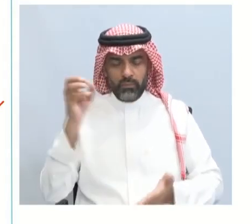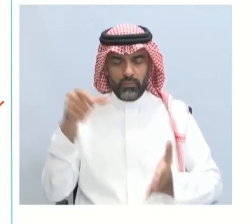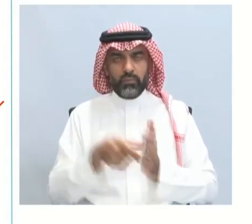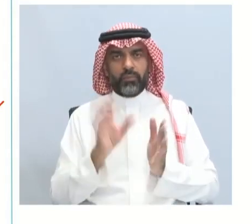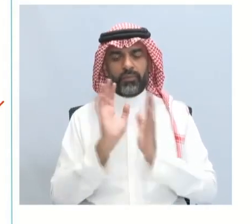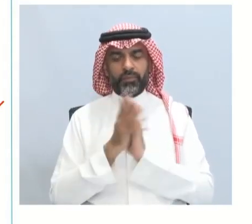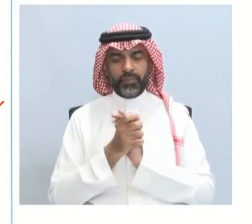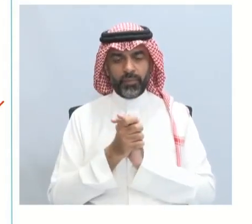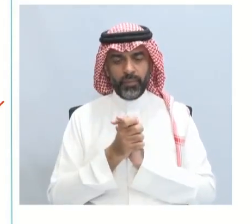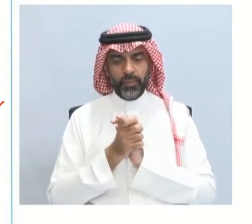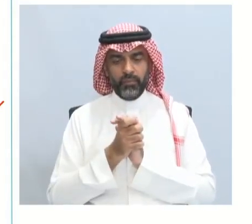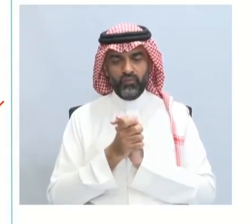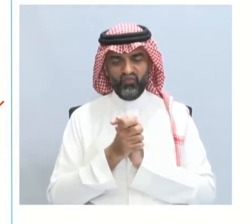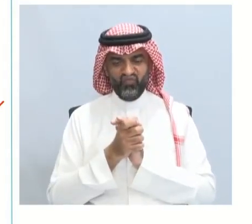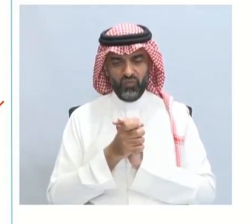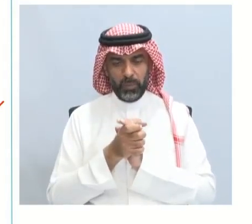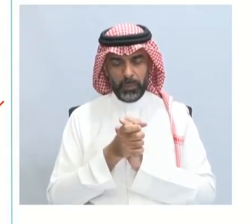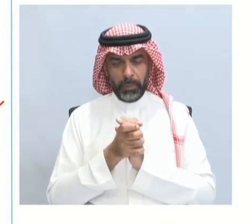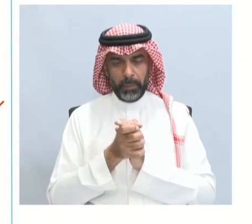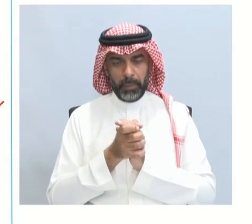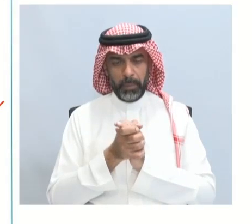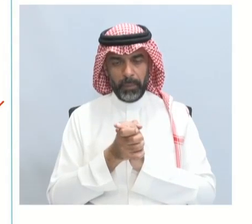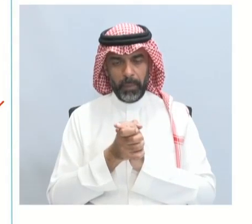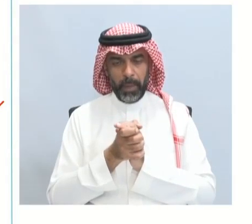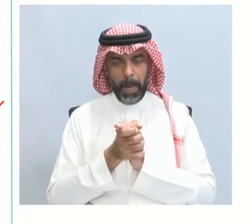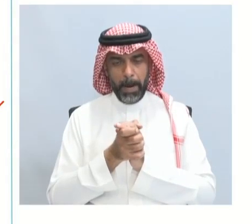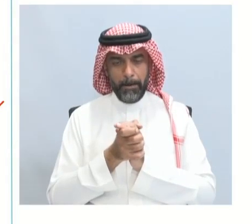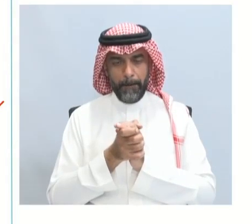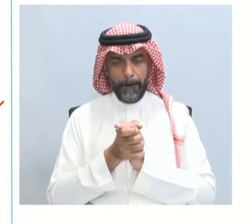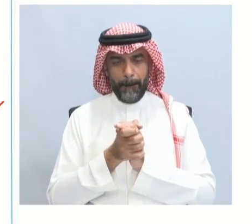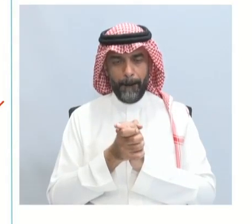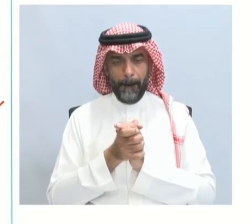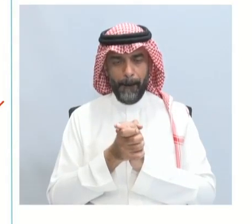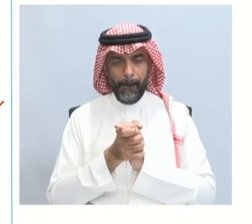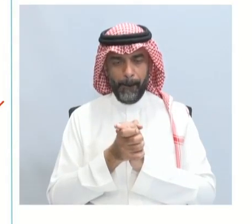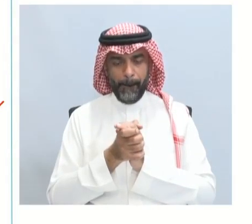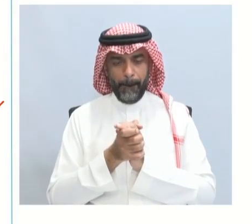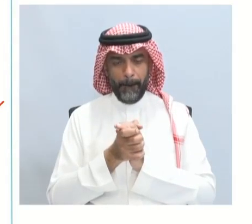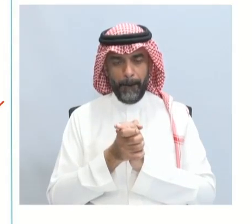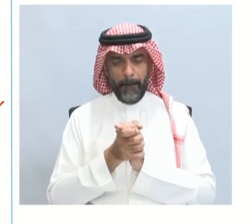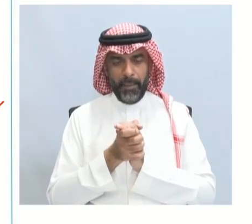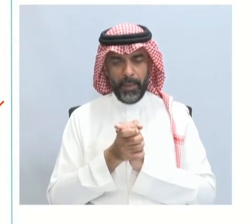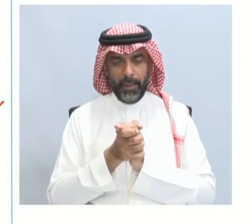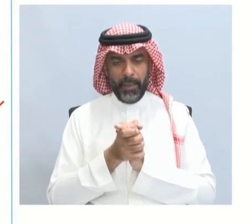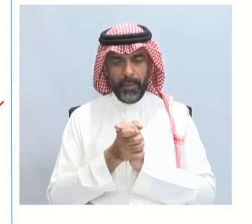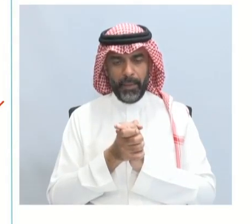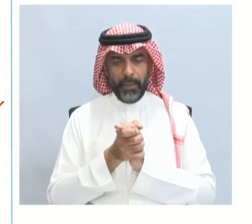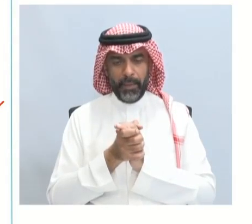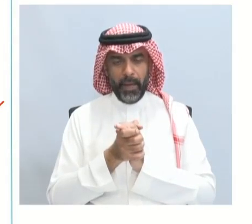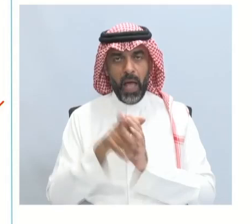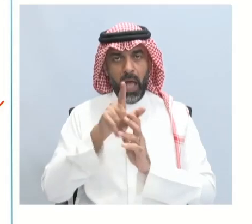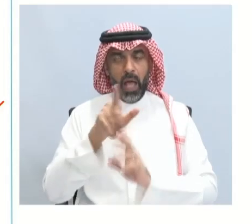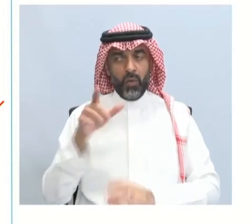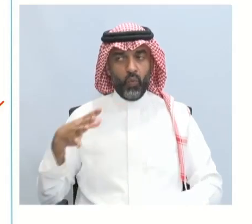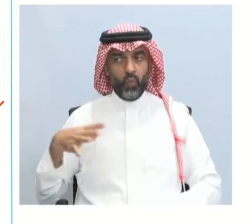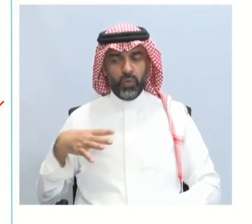قد يفضل المدير ان تذكر التقرير بعده عبارات او بعده مثلا طرق لابد ان